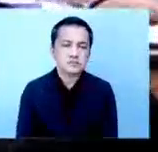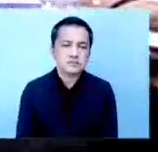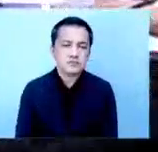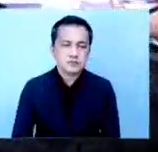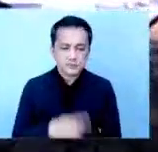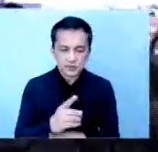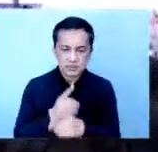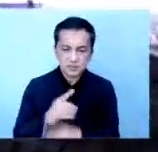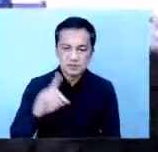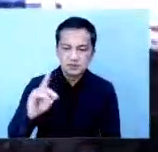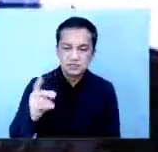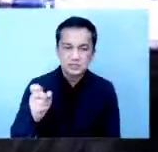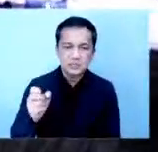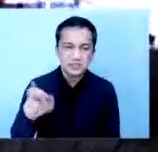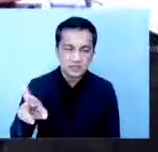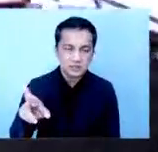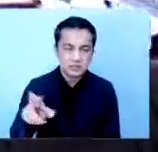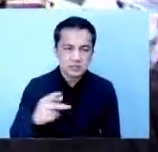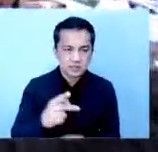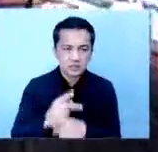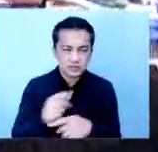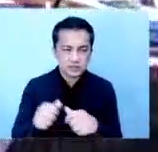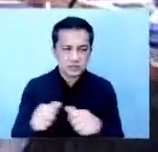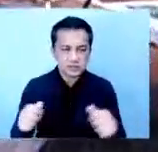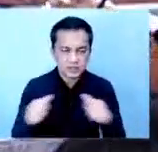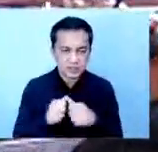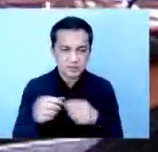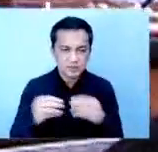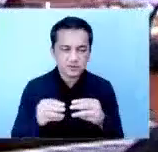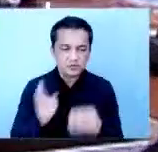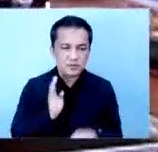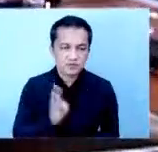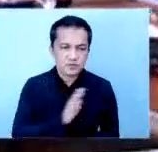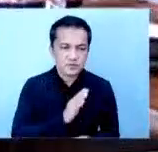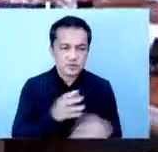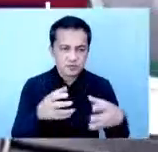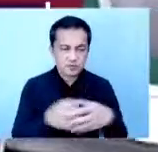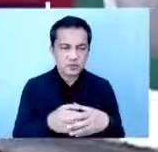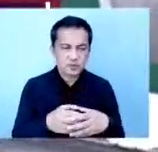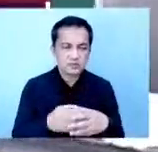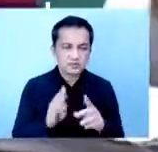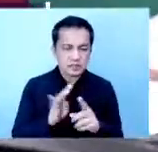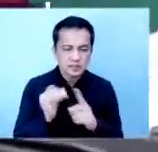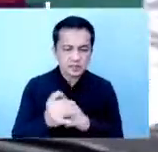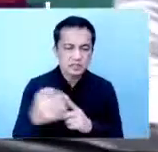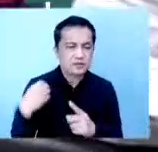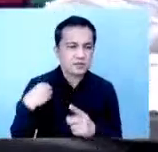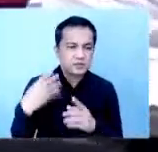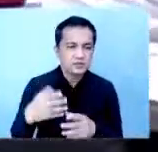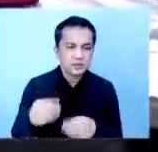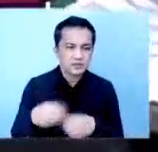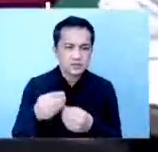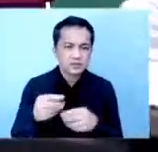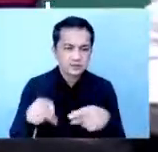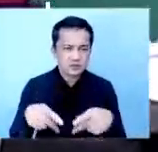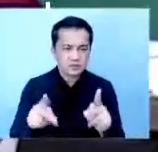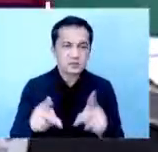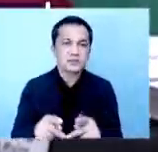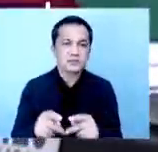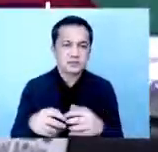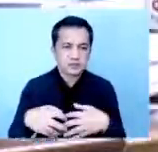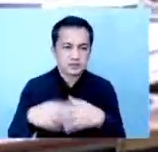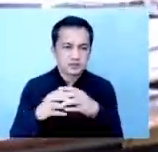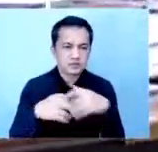ng DNR, ang Protected Area Management Board na binubuo ng mga barangay official ang nagbibigay ng permit kaya naitayo ang